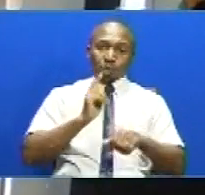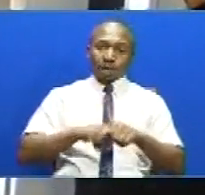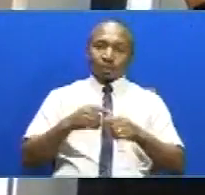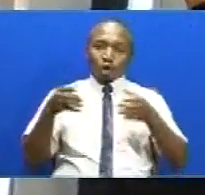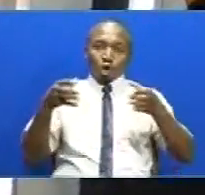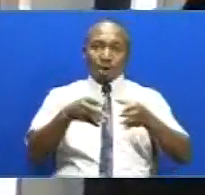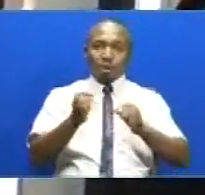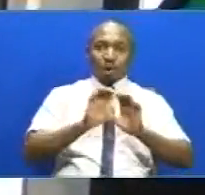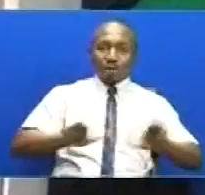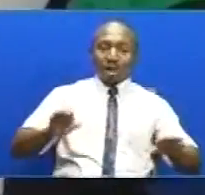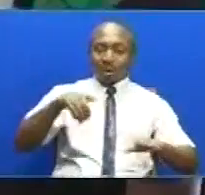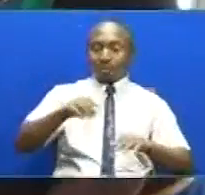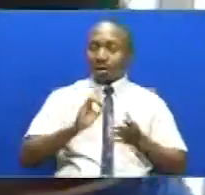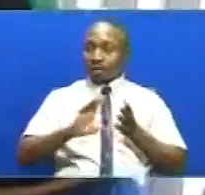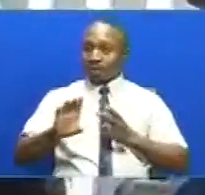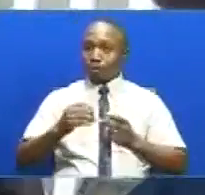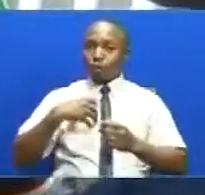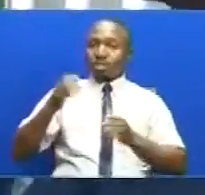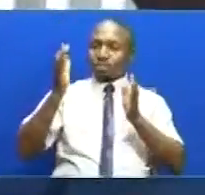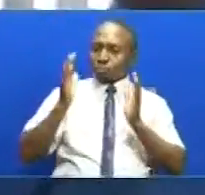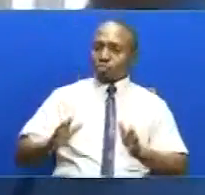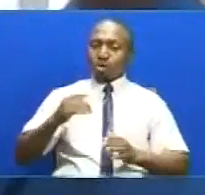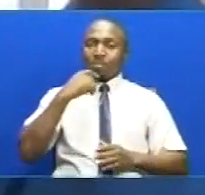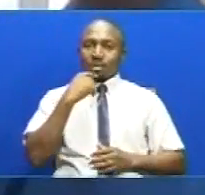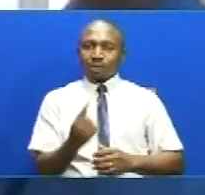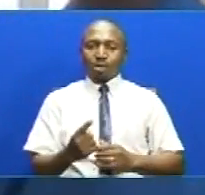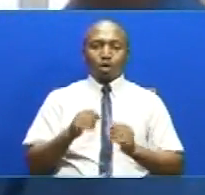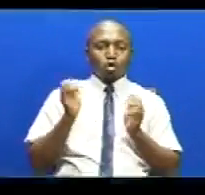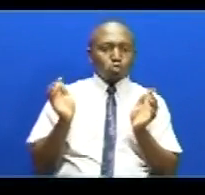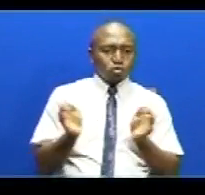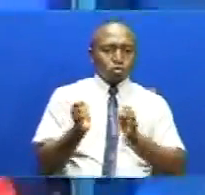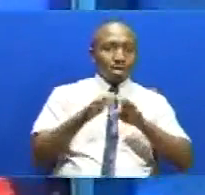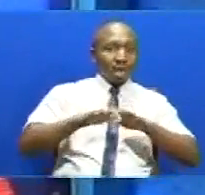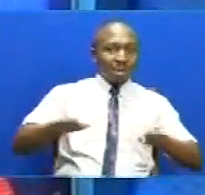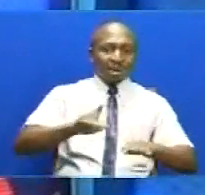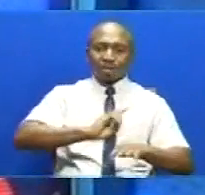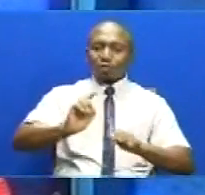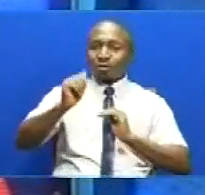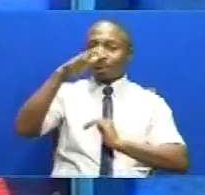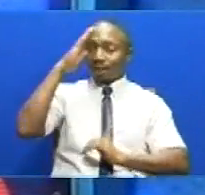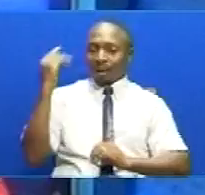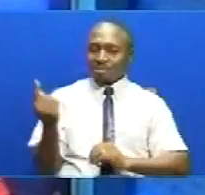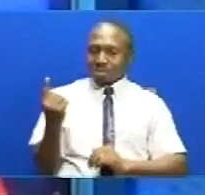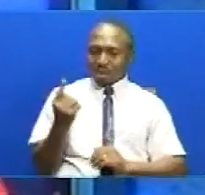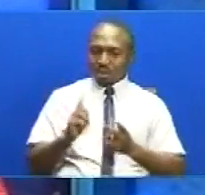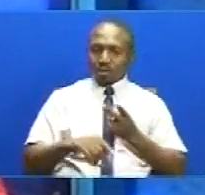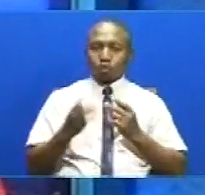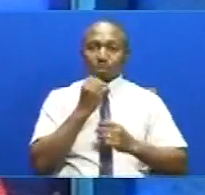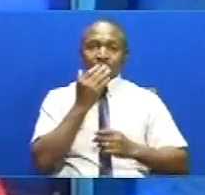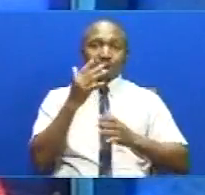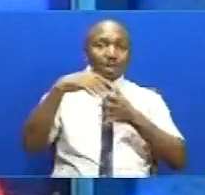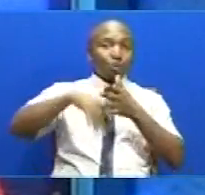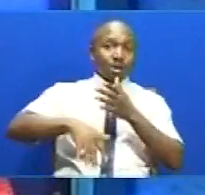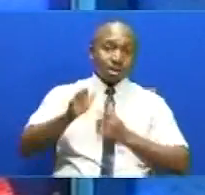jijini Dar es Salaam, Waziri Mkuu mstaafu Pinda amesema utunzaji wa amani si kwa serikali peke yake. Tupate taarifa